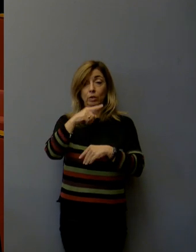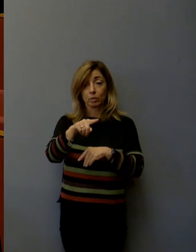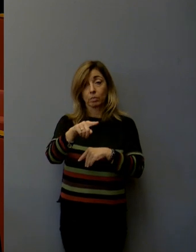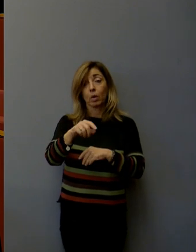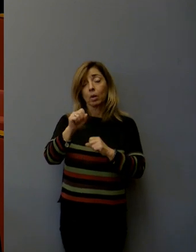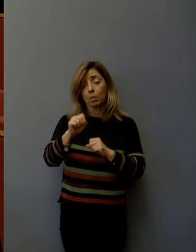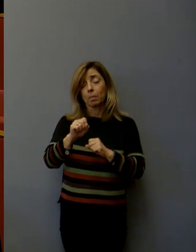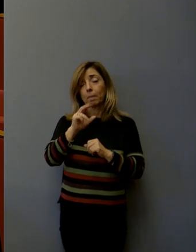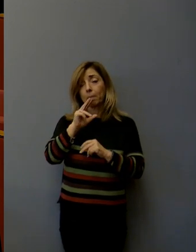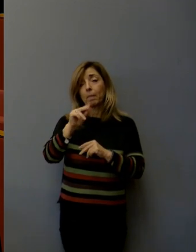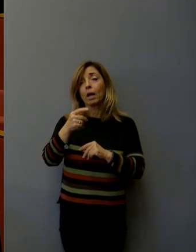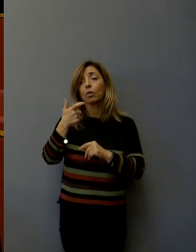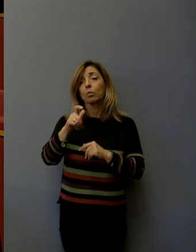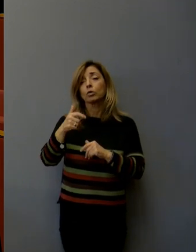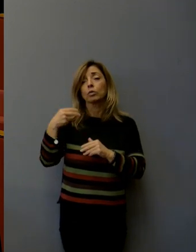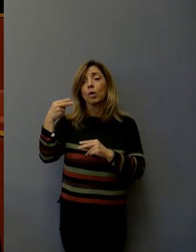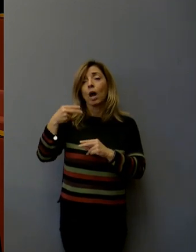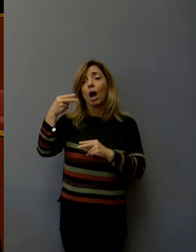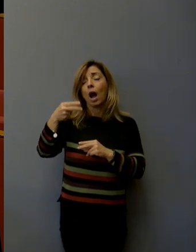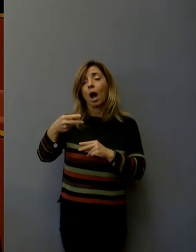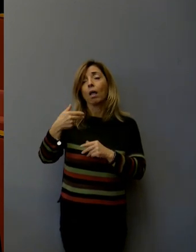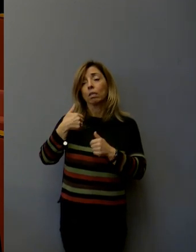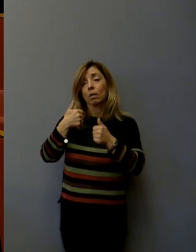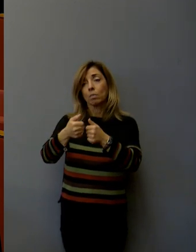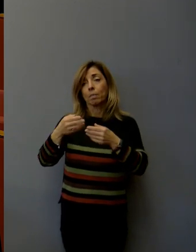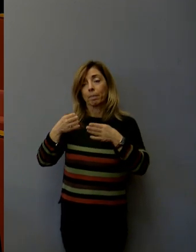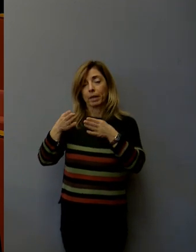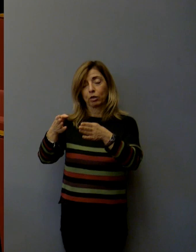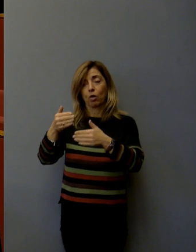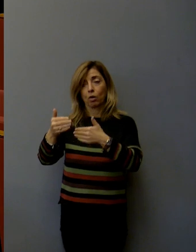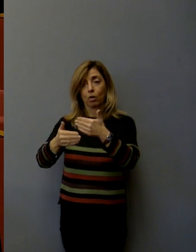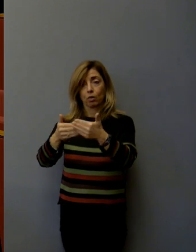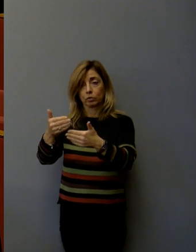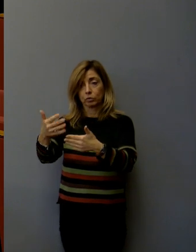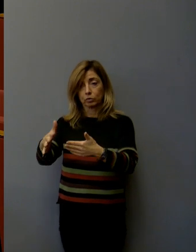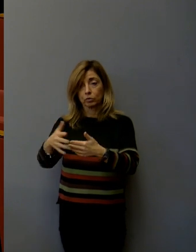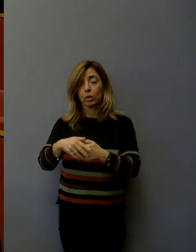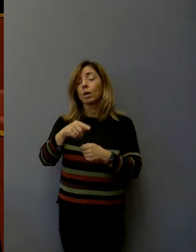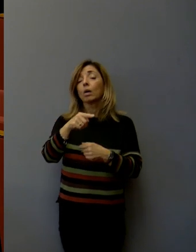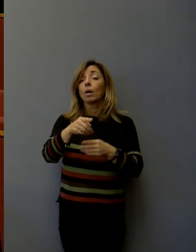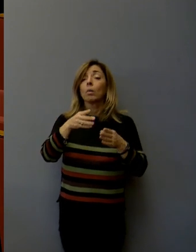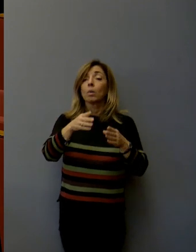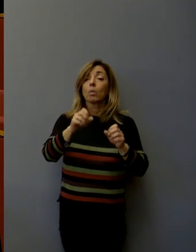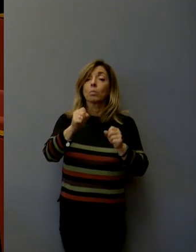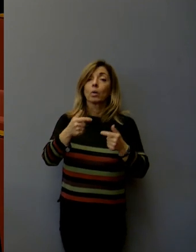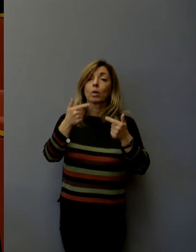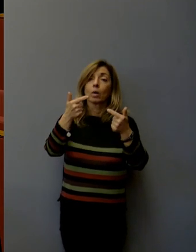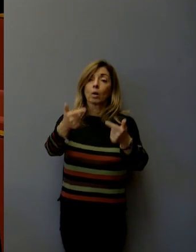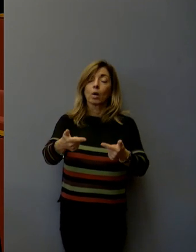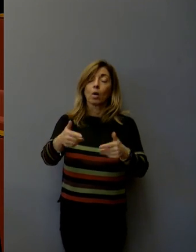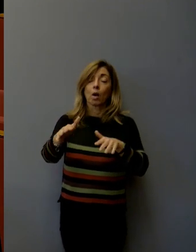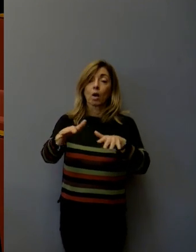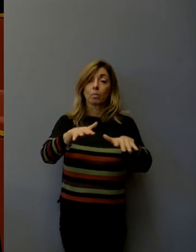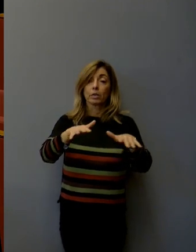quindi già avviati può offrire all'amministrazione stessa la possibilità di